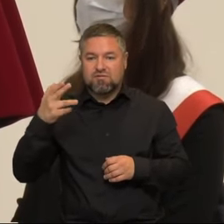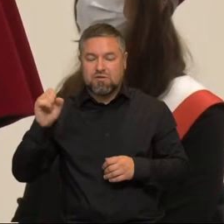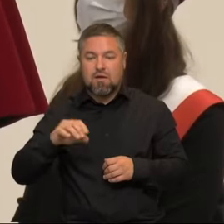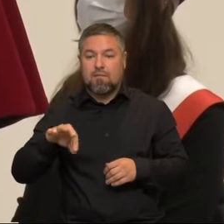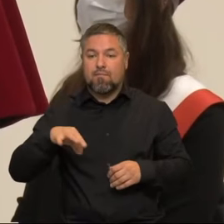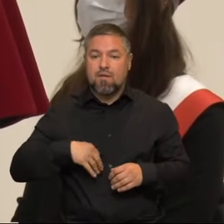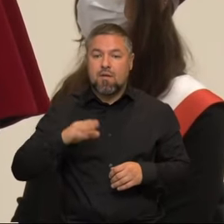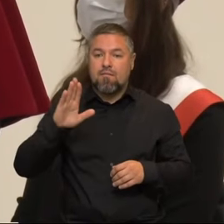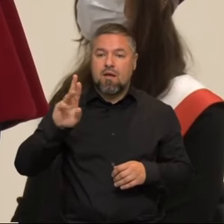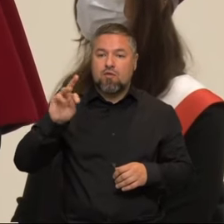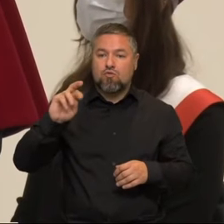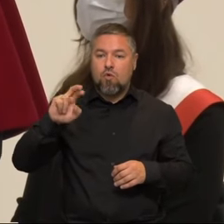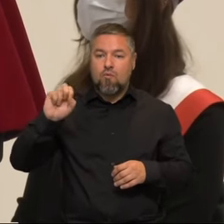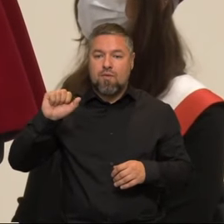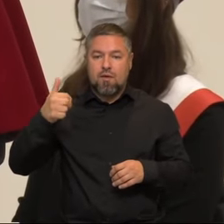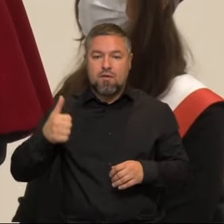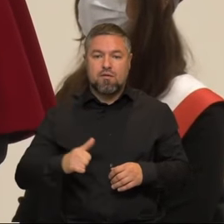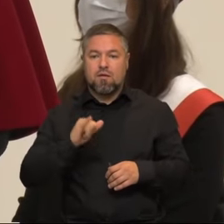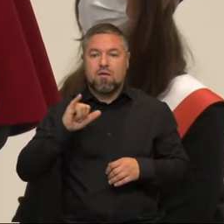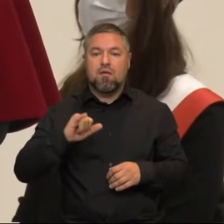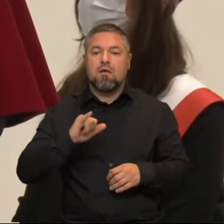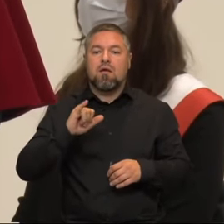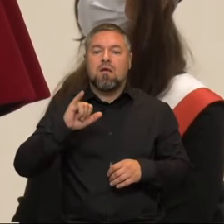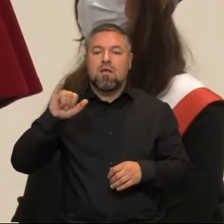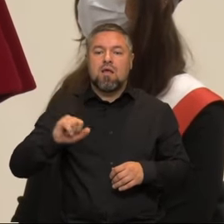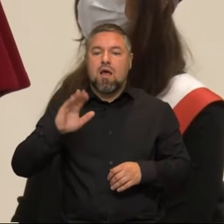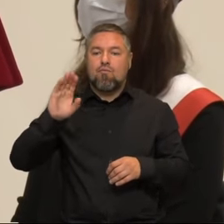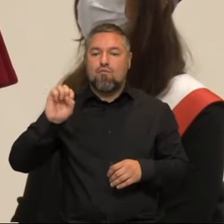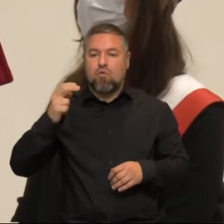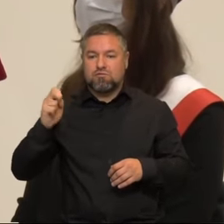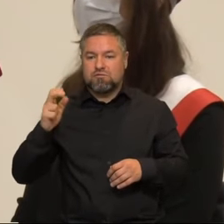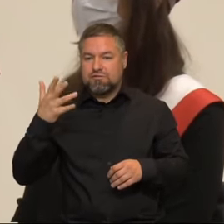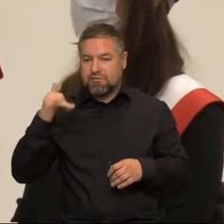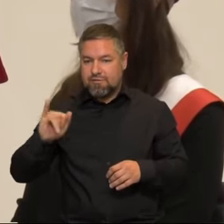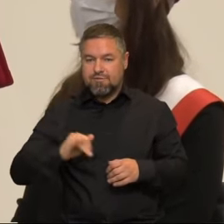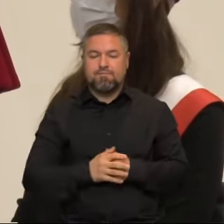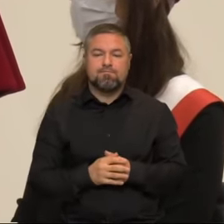oraz pan Bartłomień Jabłoński.